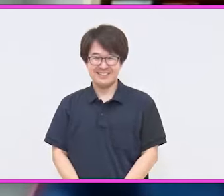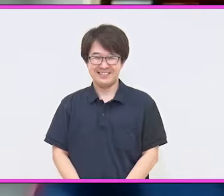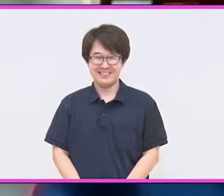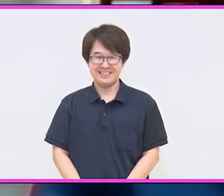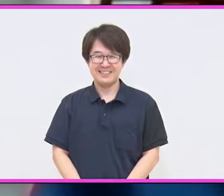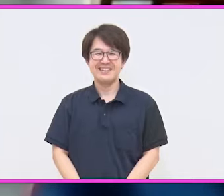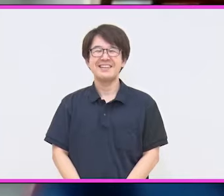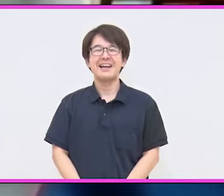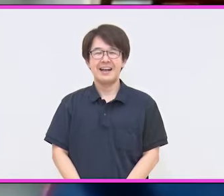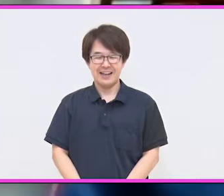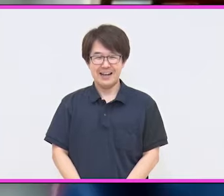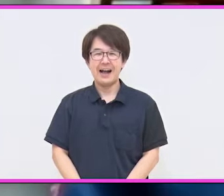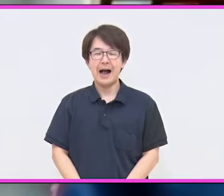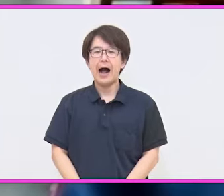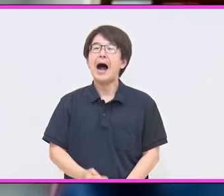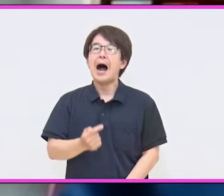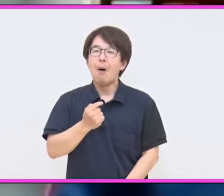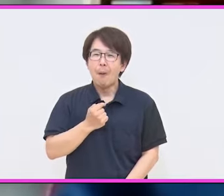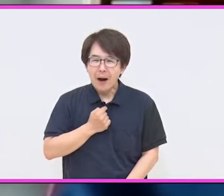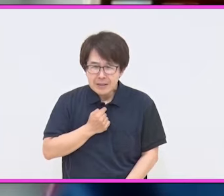It's been my pleasure.